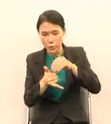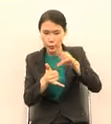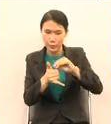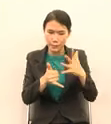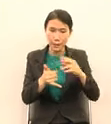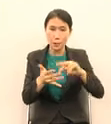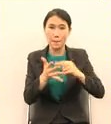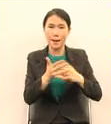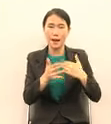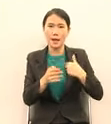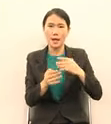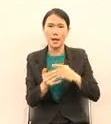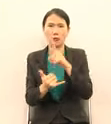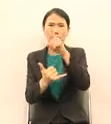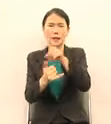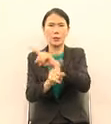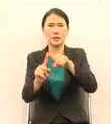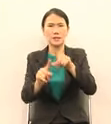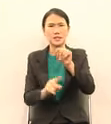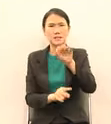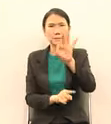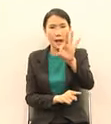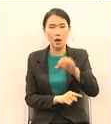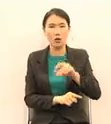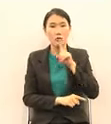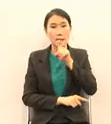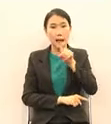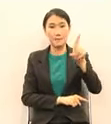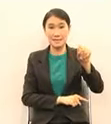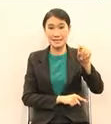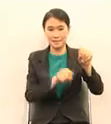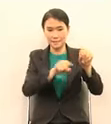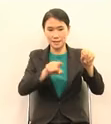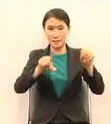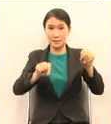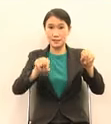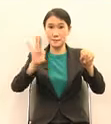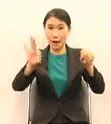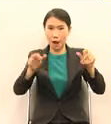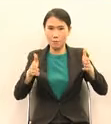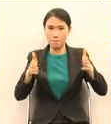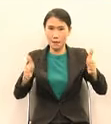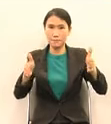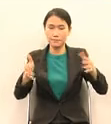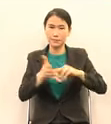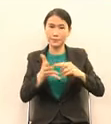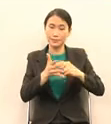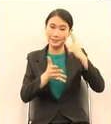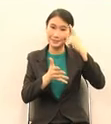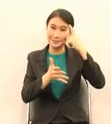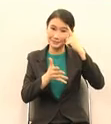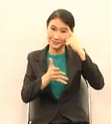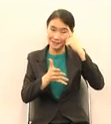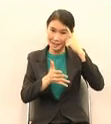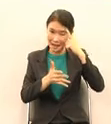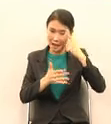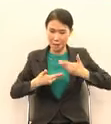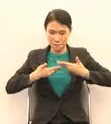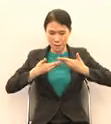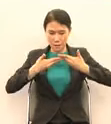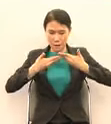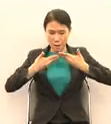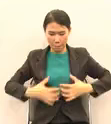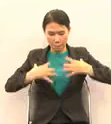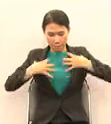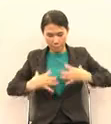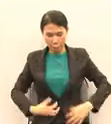ก็เสียชีวิตวันที่29ถามว่า20ถึงวันที่29 20คือวันที่เขามีเอ็กซเรย์ปอด